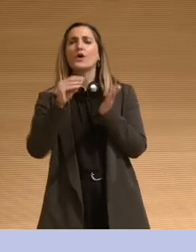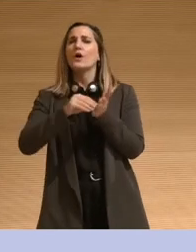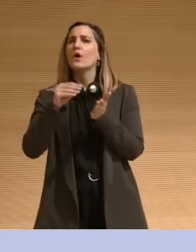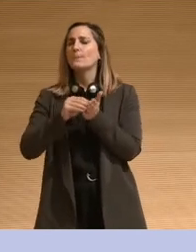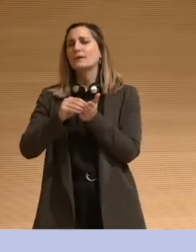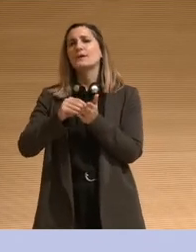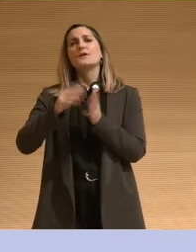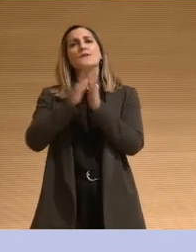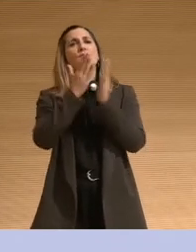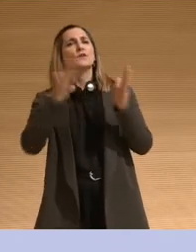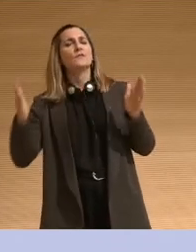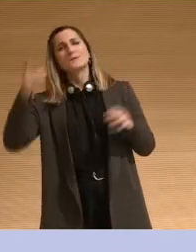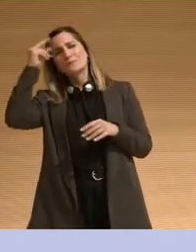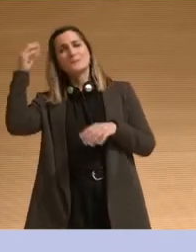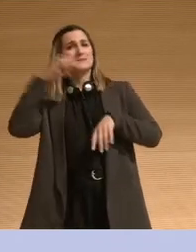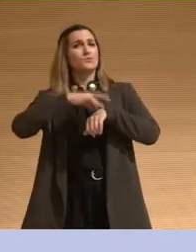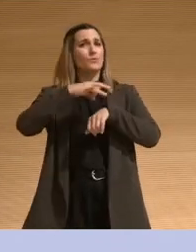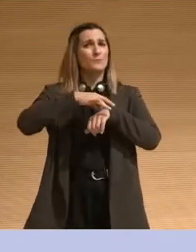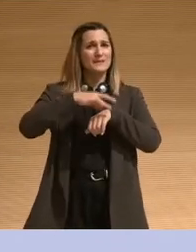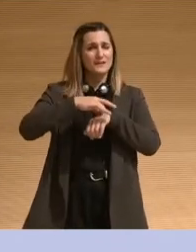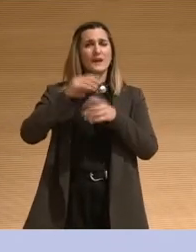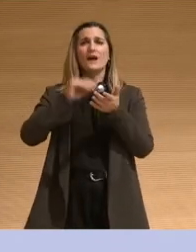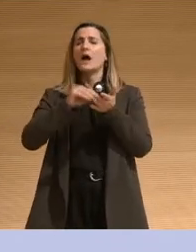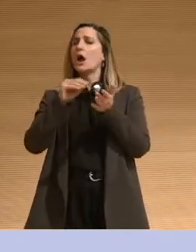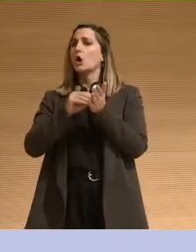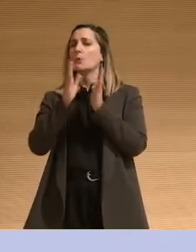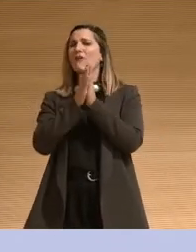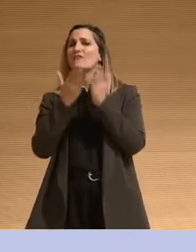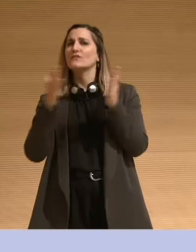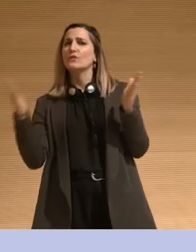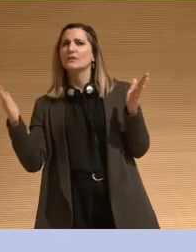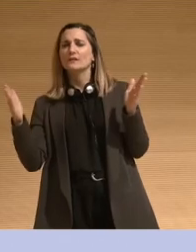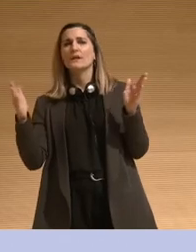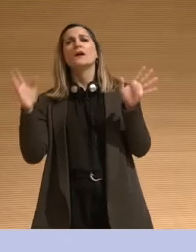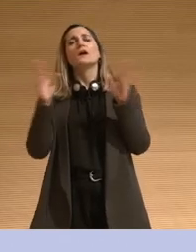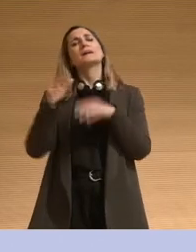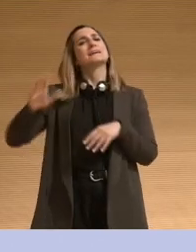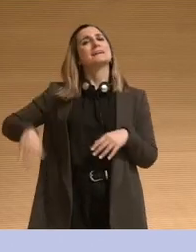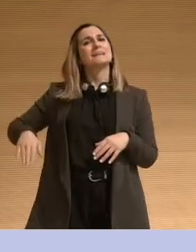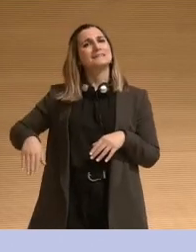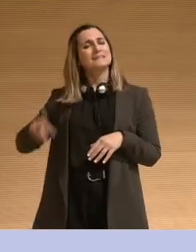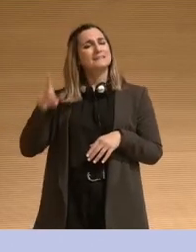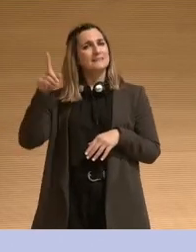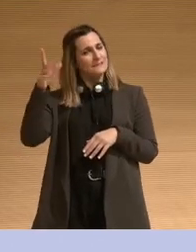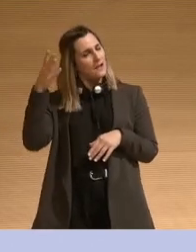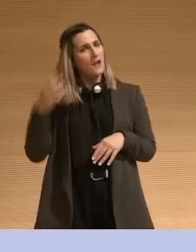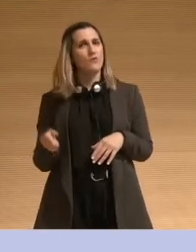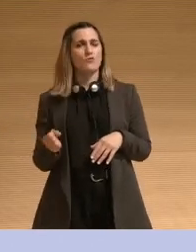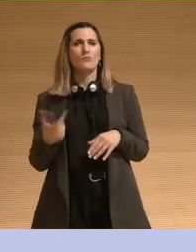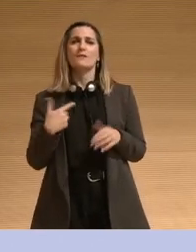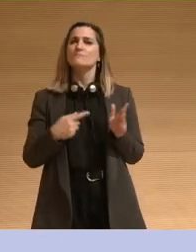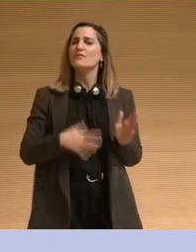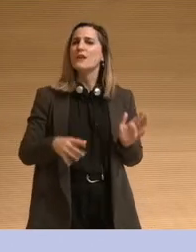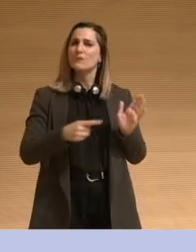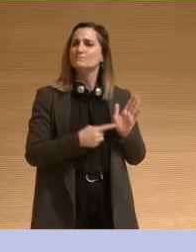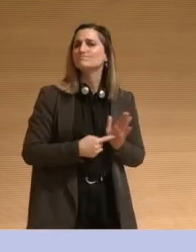Πανεπιστημίου Πατρών και η Βιβλιοθήκη του Αγροτικού Καταστήματος της Αγιάς στην Κρήτη, επιχειρούμε να αναδείξουμε τις